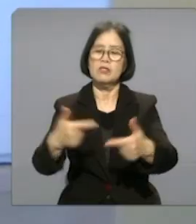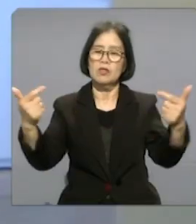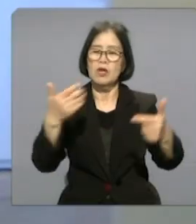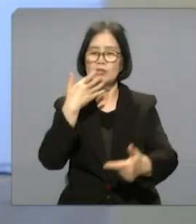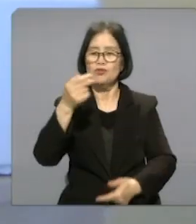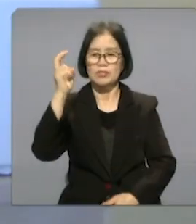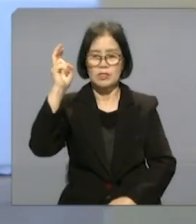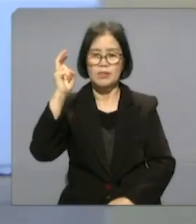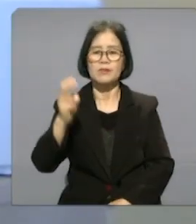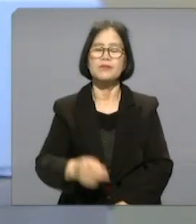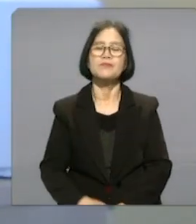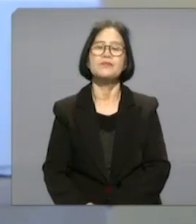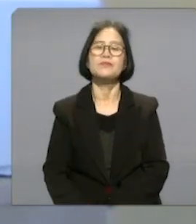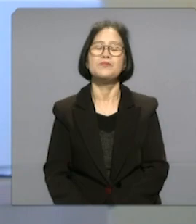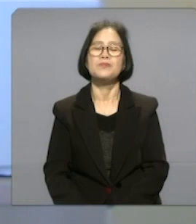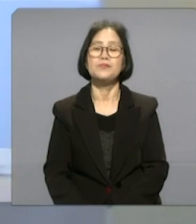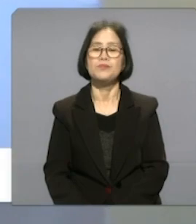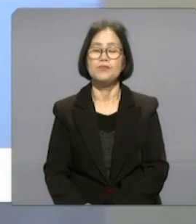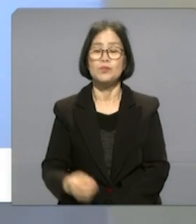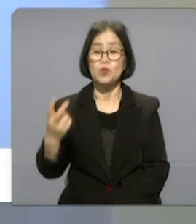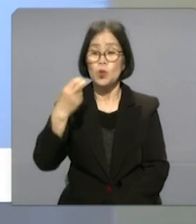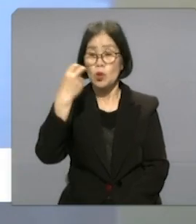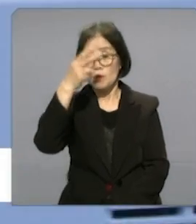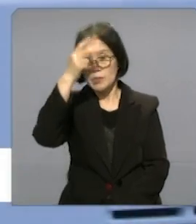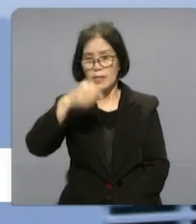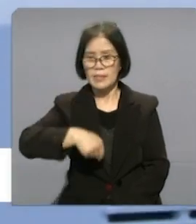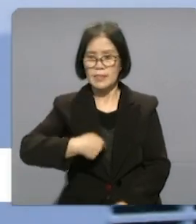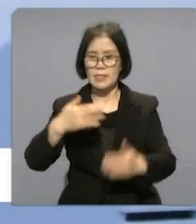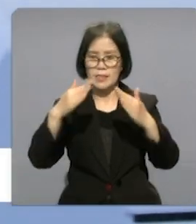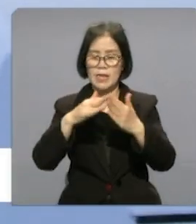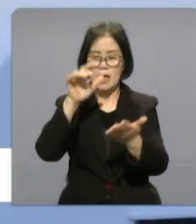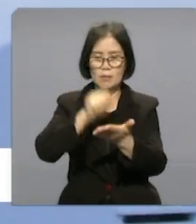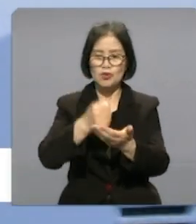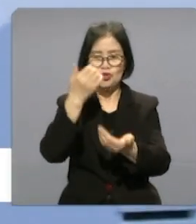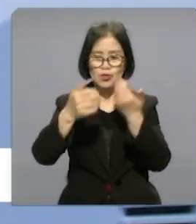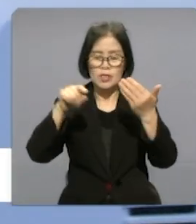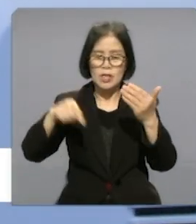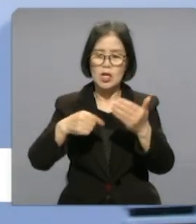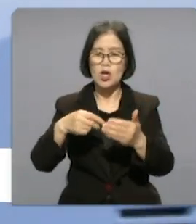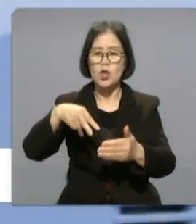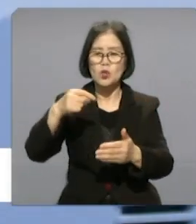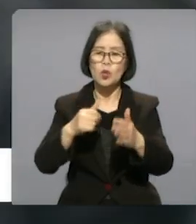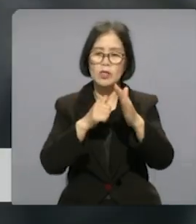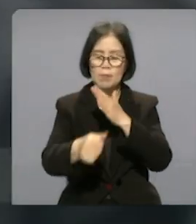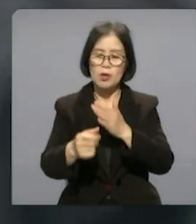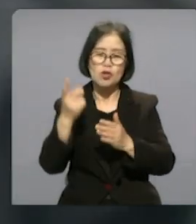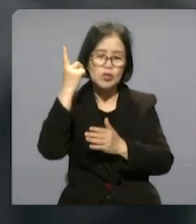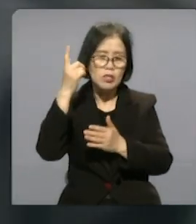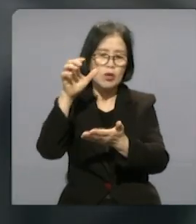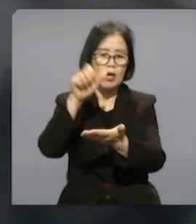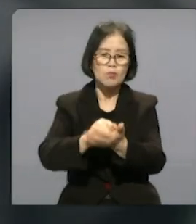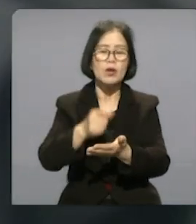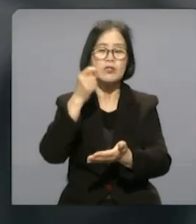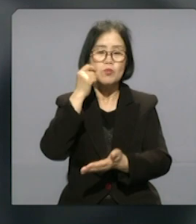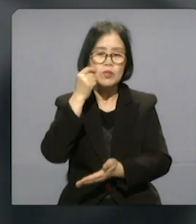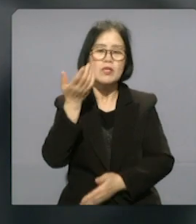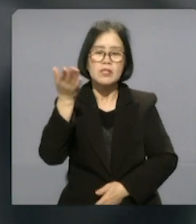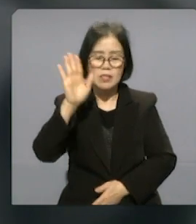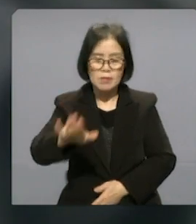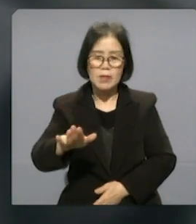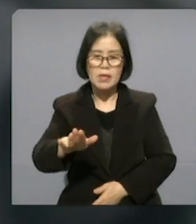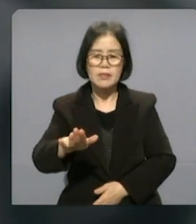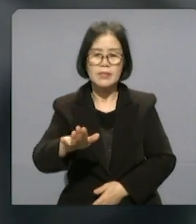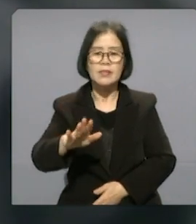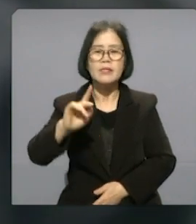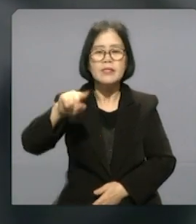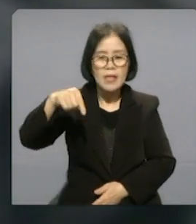나옵니다. 한편 검찰은 자택 압수수색 날 송 전 대표가 없어 휴대전화를 확보하지 못했는데 송